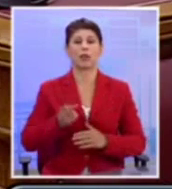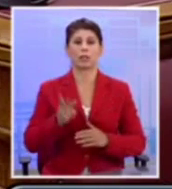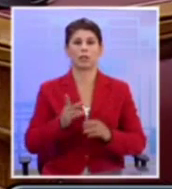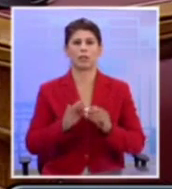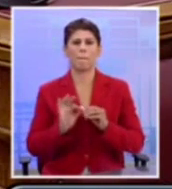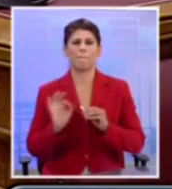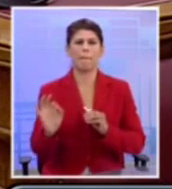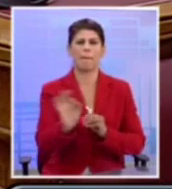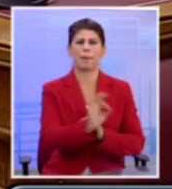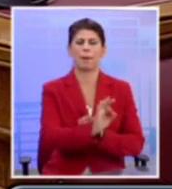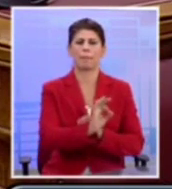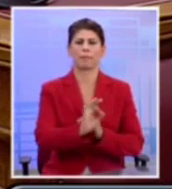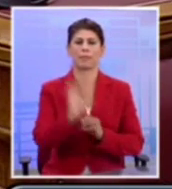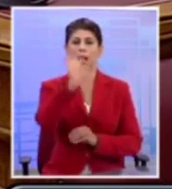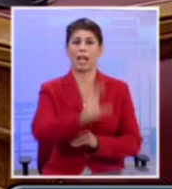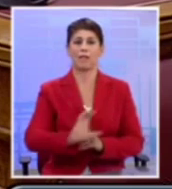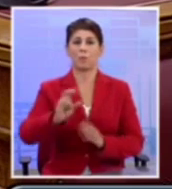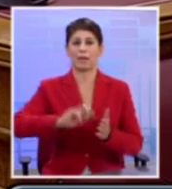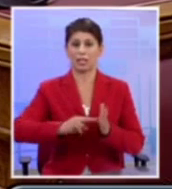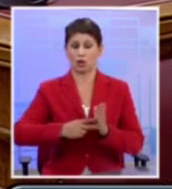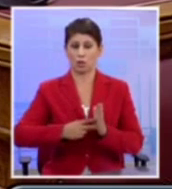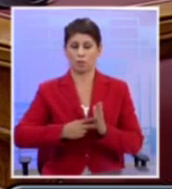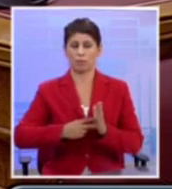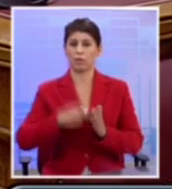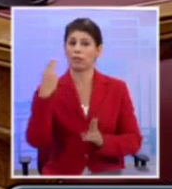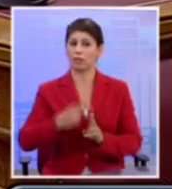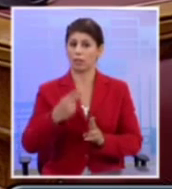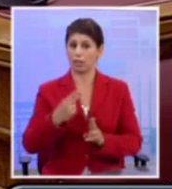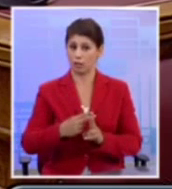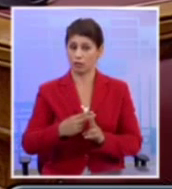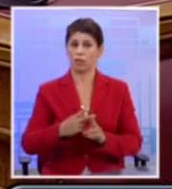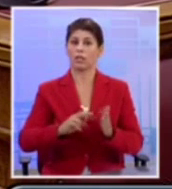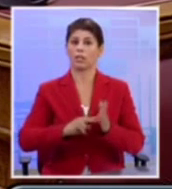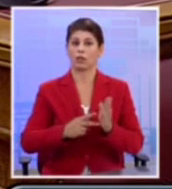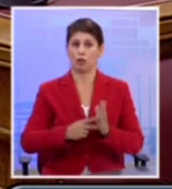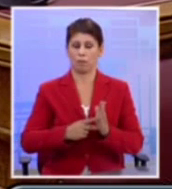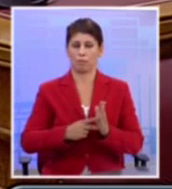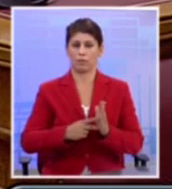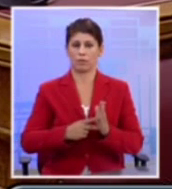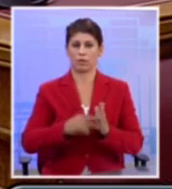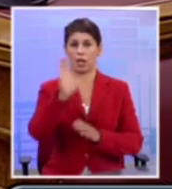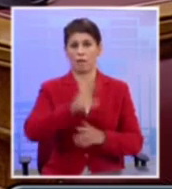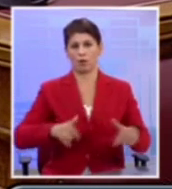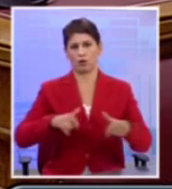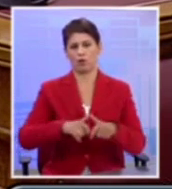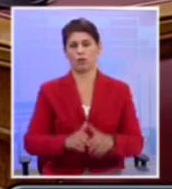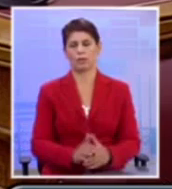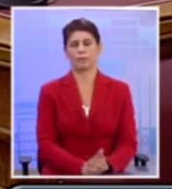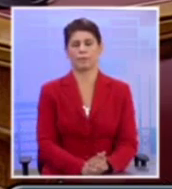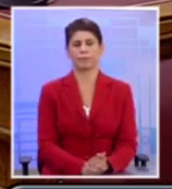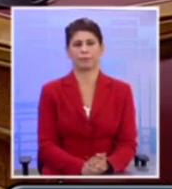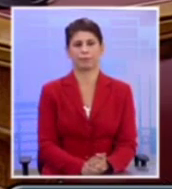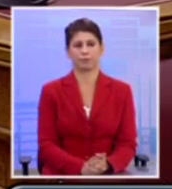επιμόλυσης της ευρωπαϊκής οικονομίας, κυρίως της οικονομίας της Ευρωζώνης.